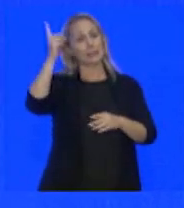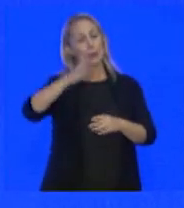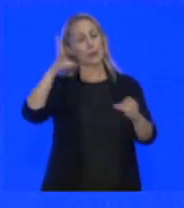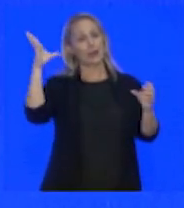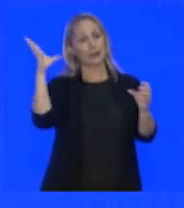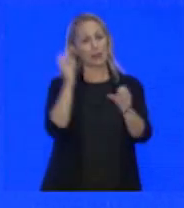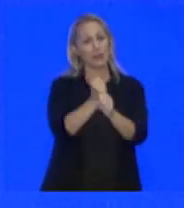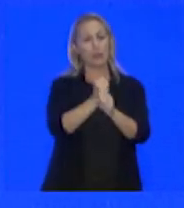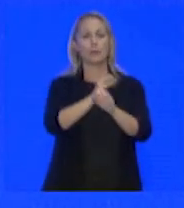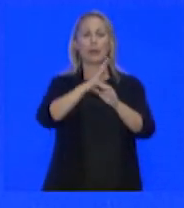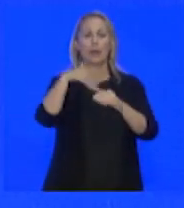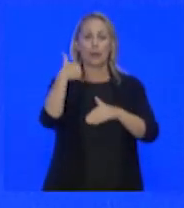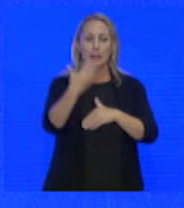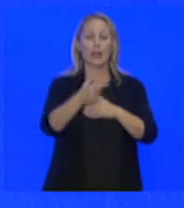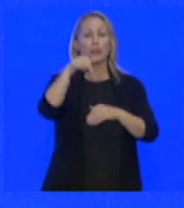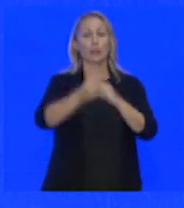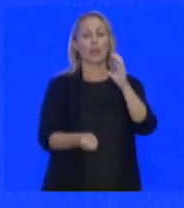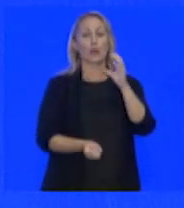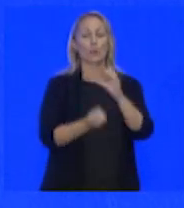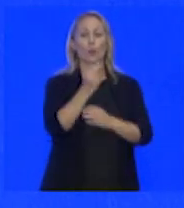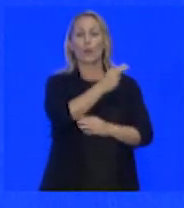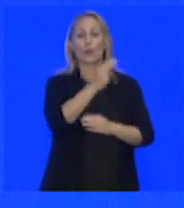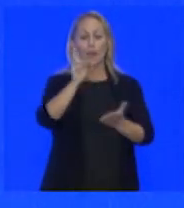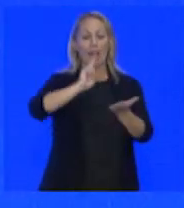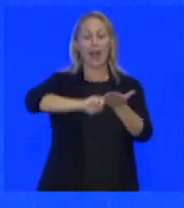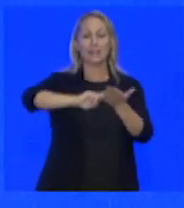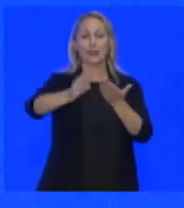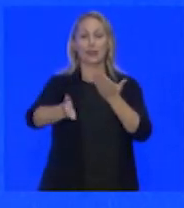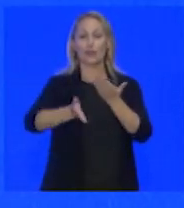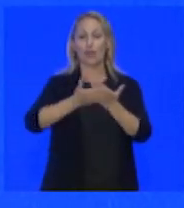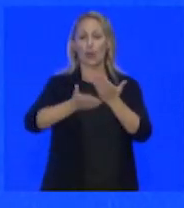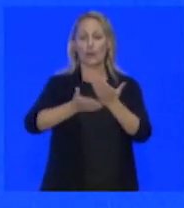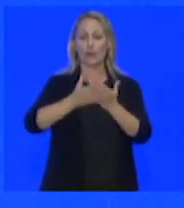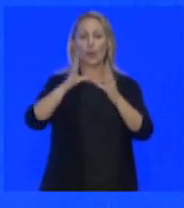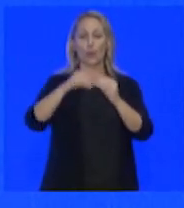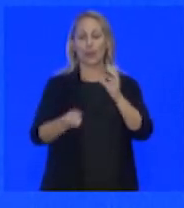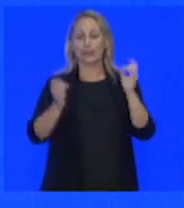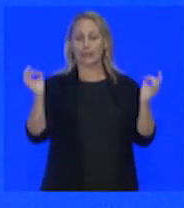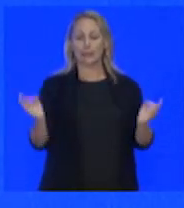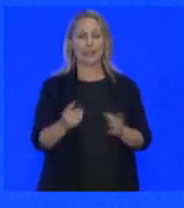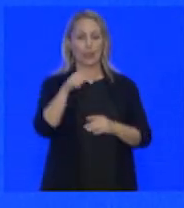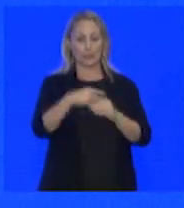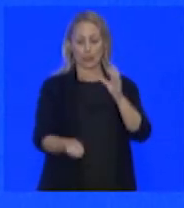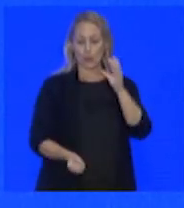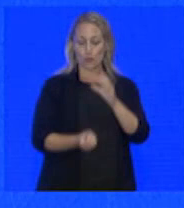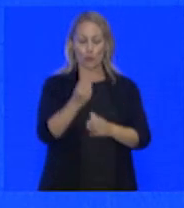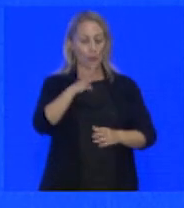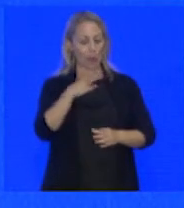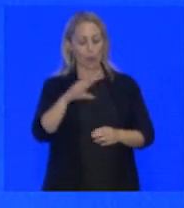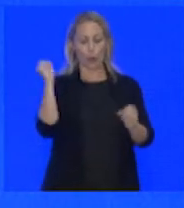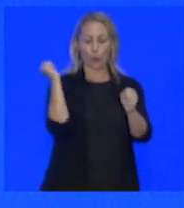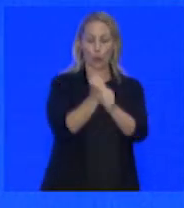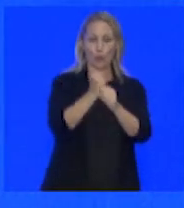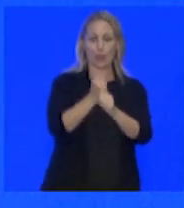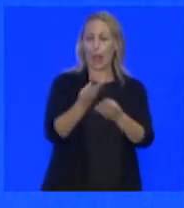έτοιμο και το νέο σύστημα επικουρικής ασφάλισης για τους νεοεισερχόμενους στην αγορά εργασίας,